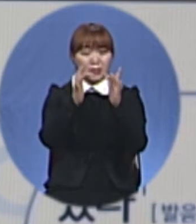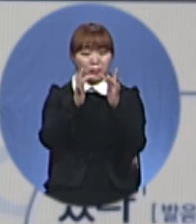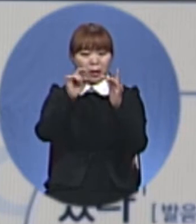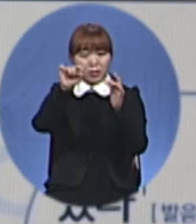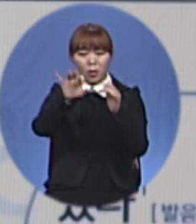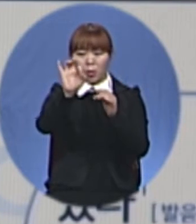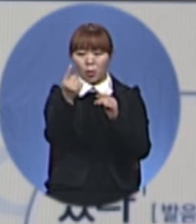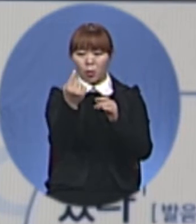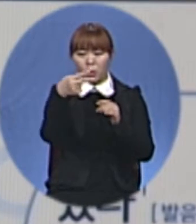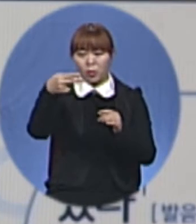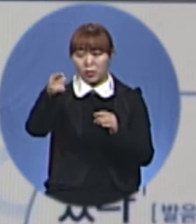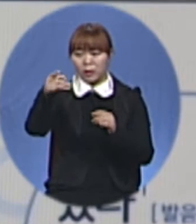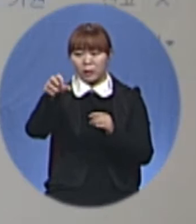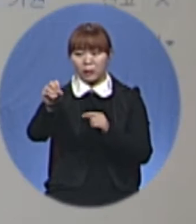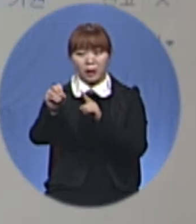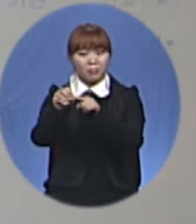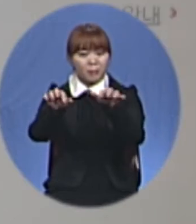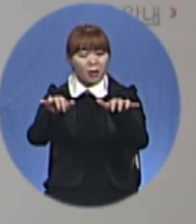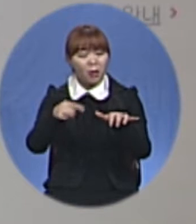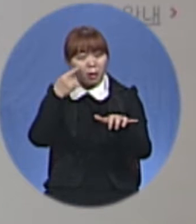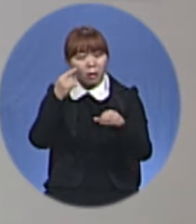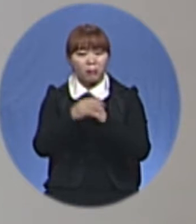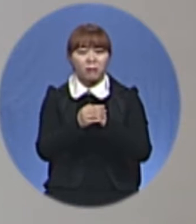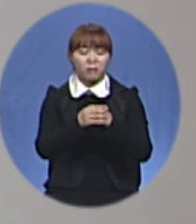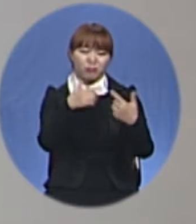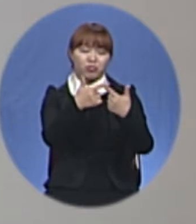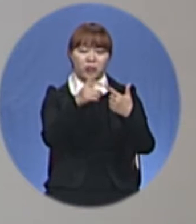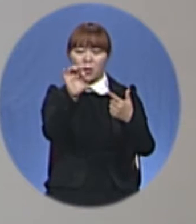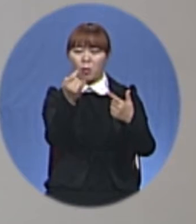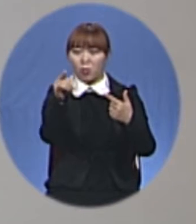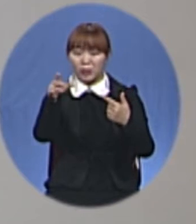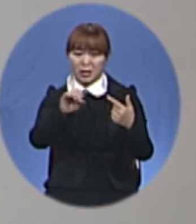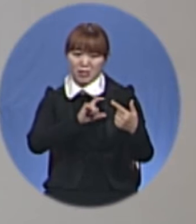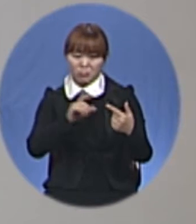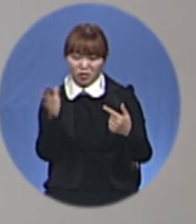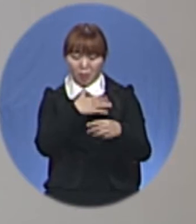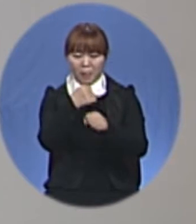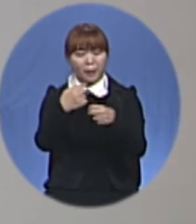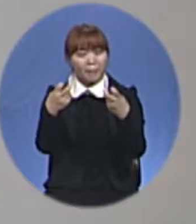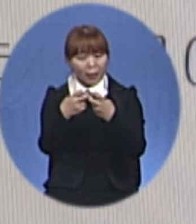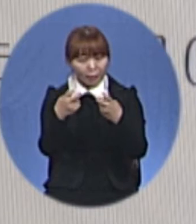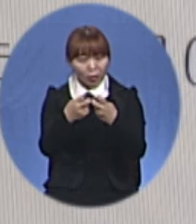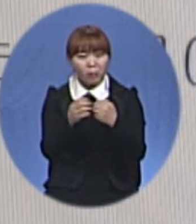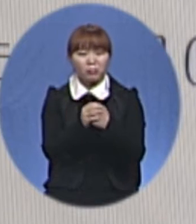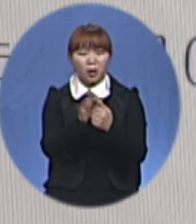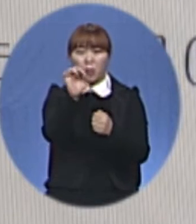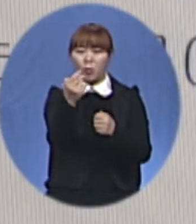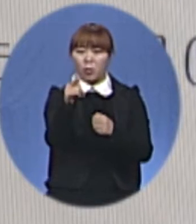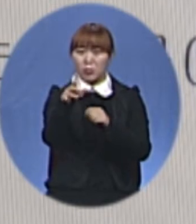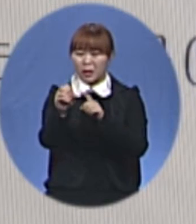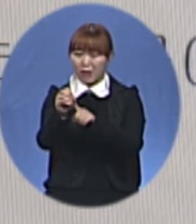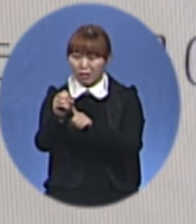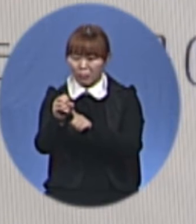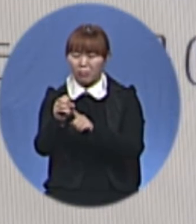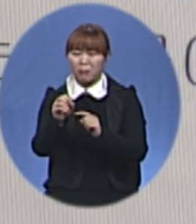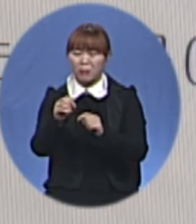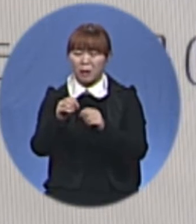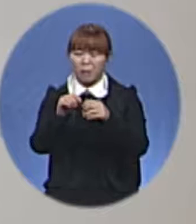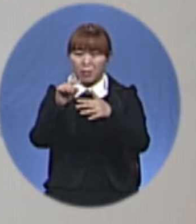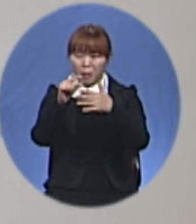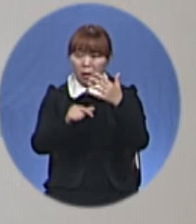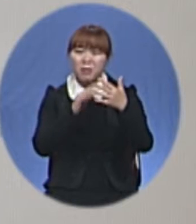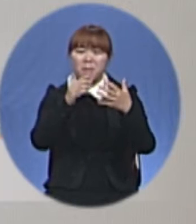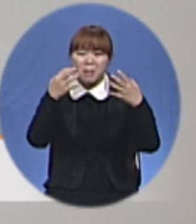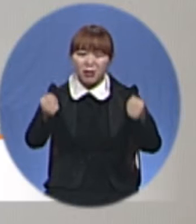인터넷에서 오뎅을 입력해봤습니다. 부산 오뎅이라는 상호부터 조리법까지 오뎅이란 표현은 셀 수 없이